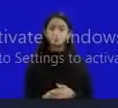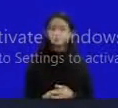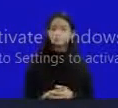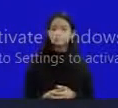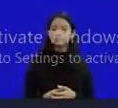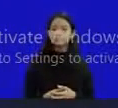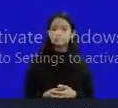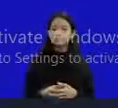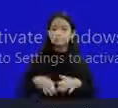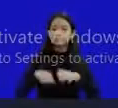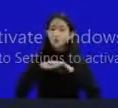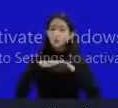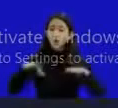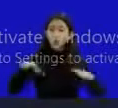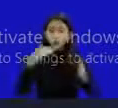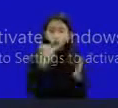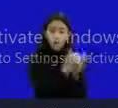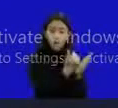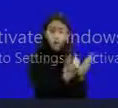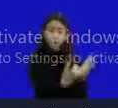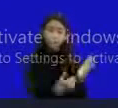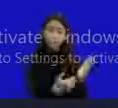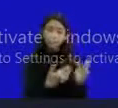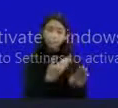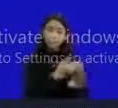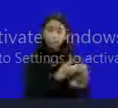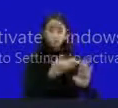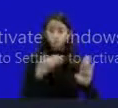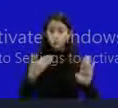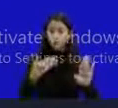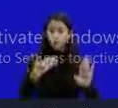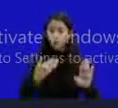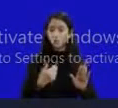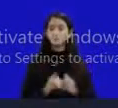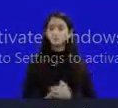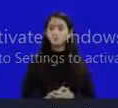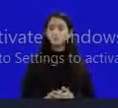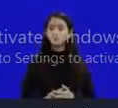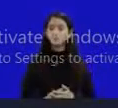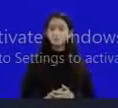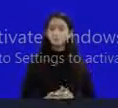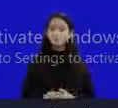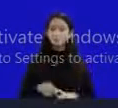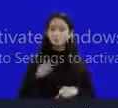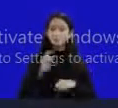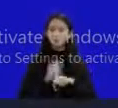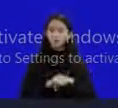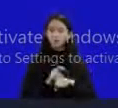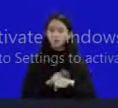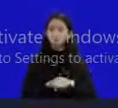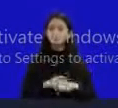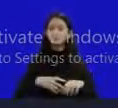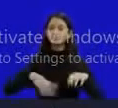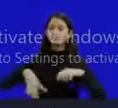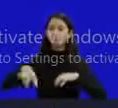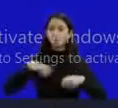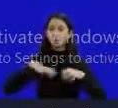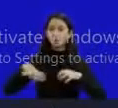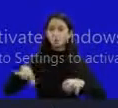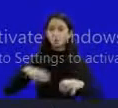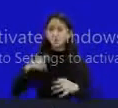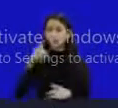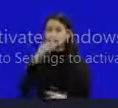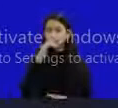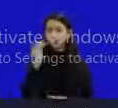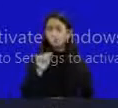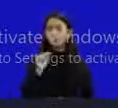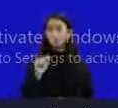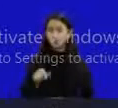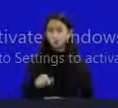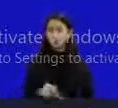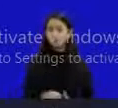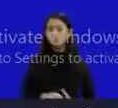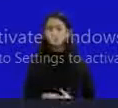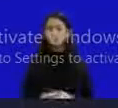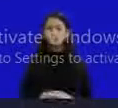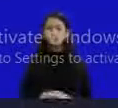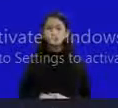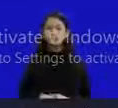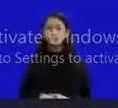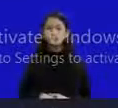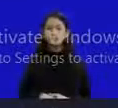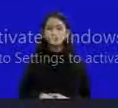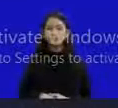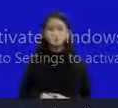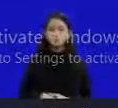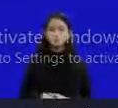Hai saya berdasarkan data kita yang sebelumnya pada saat kita melakukan relaksasi seperti ini bahkan